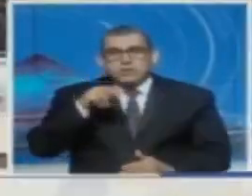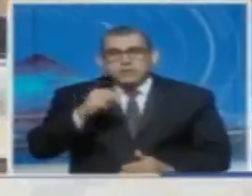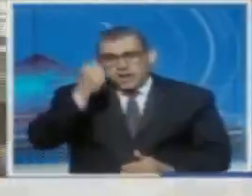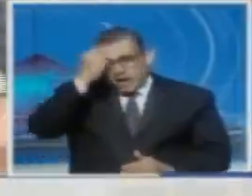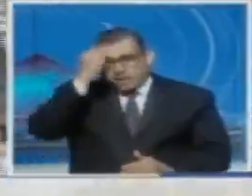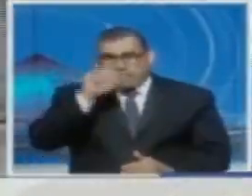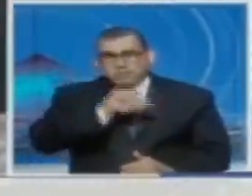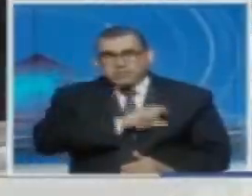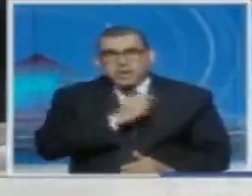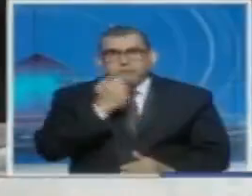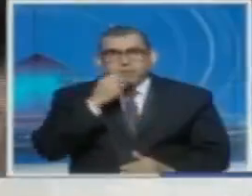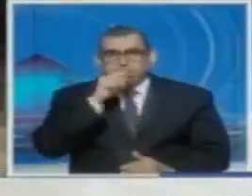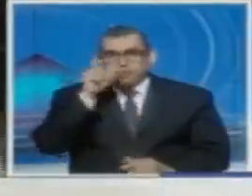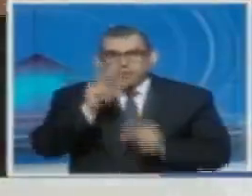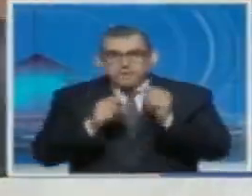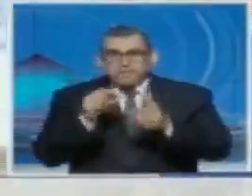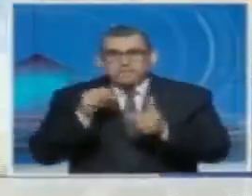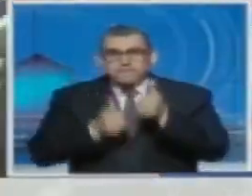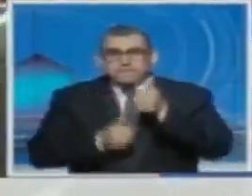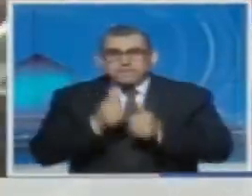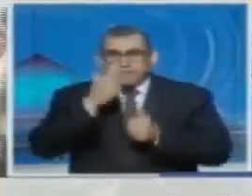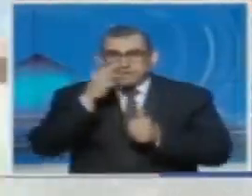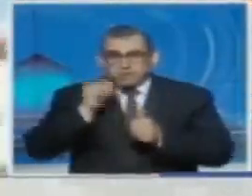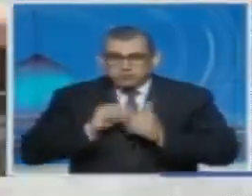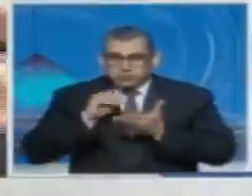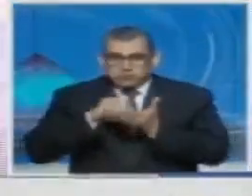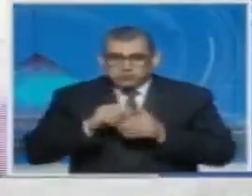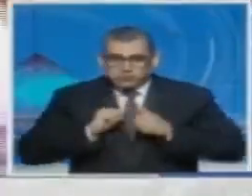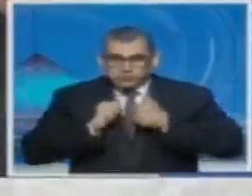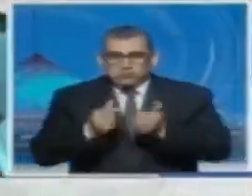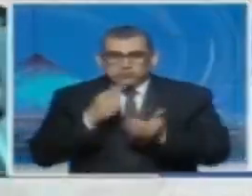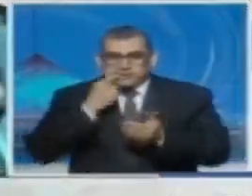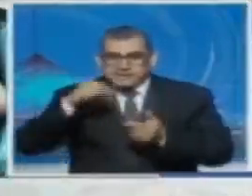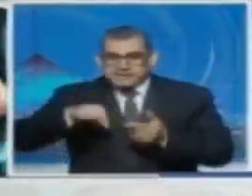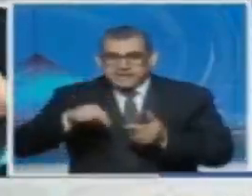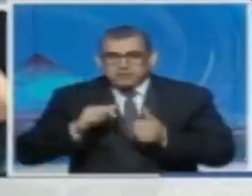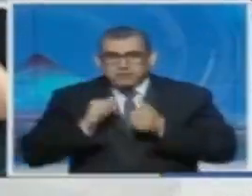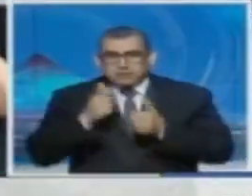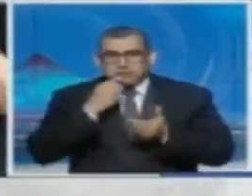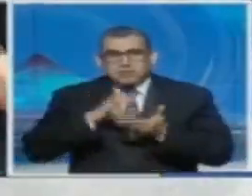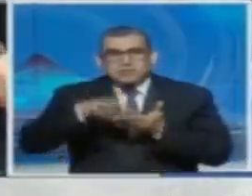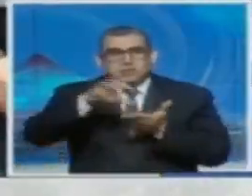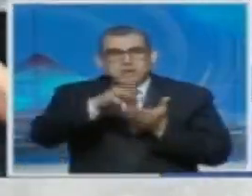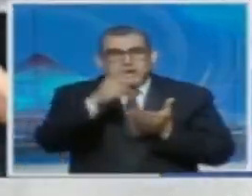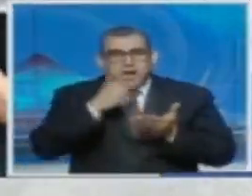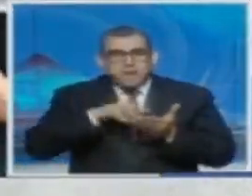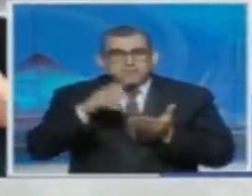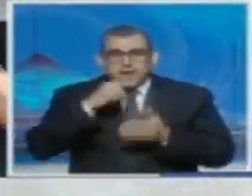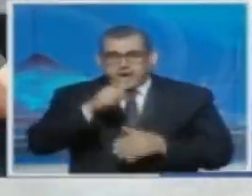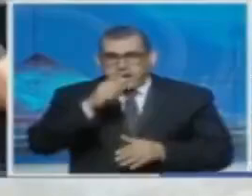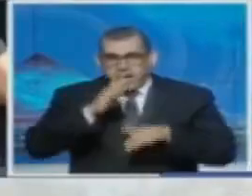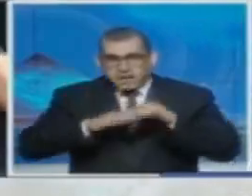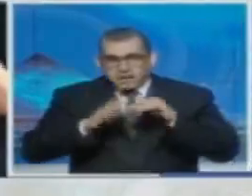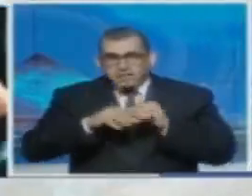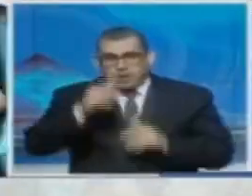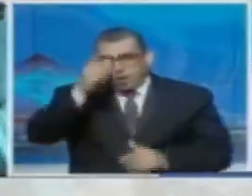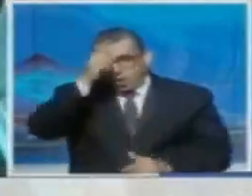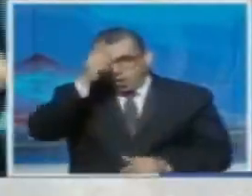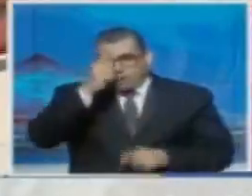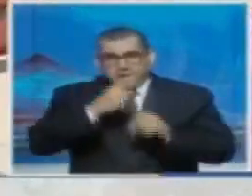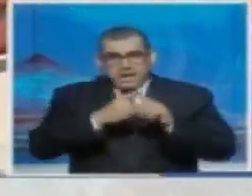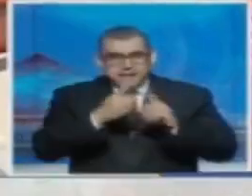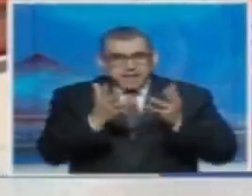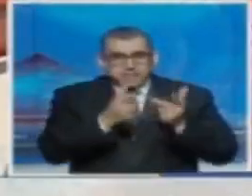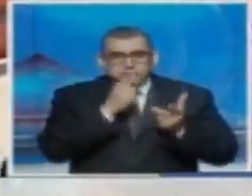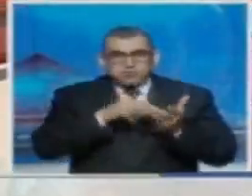ألف طالب وطالبة تقدموا الامتحانات الثانوية العامة لهذا العام موزعين على الشعب الأدبية والعلمية والرياضية في